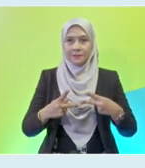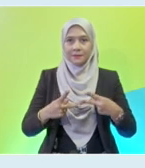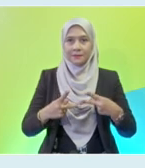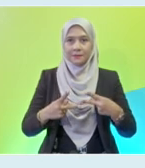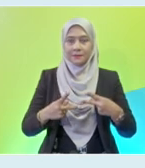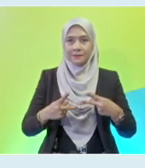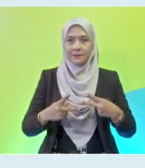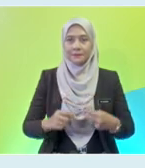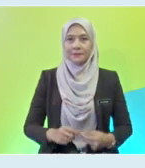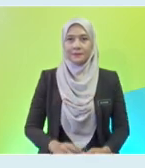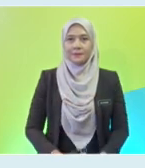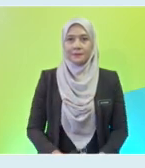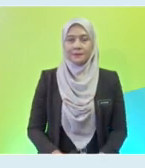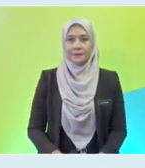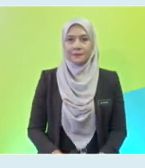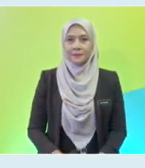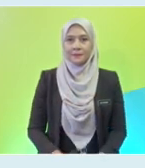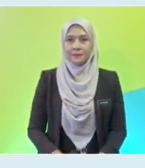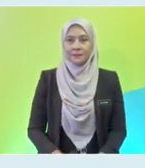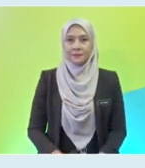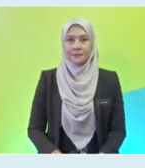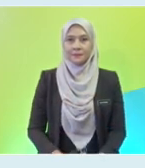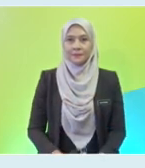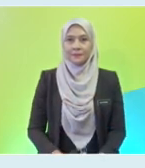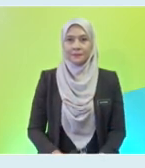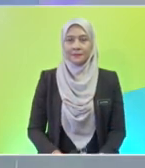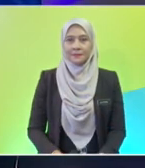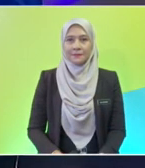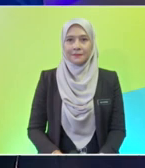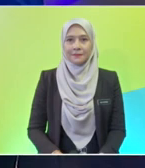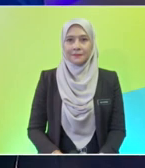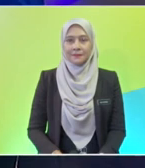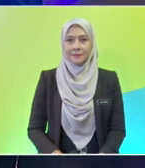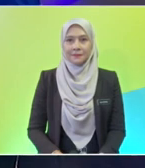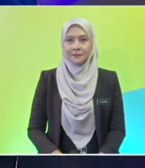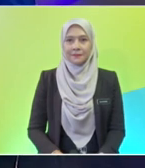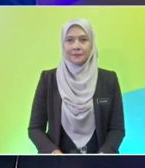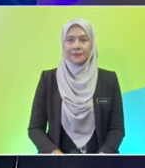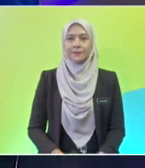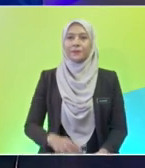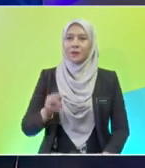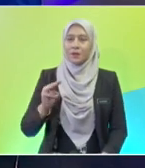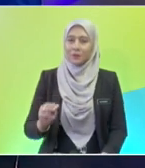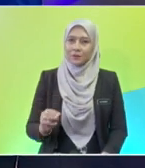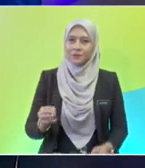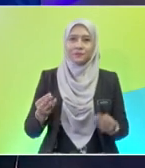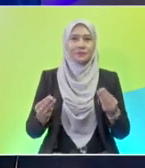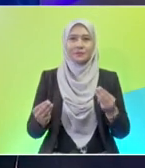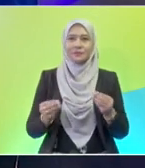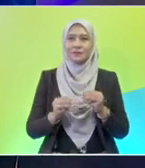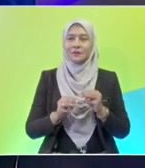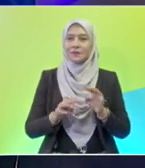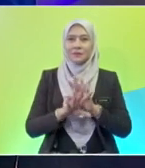calon itu belajar kimia jika mereka tak tahu tentang formulir kimia dan juga persamaan jadi